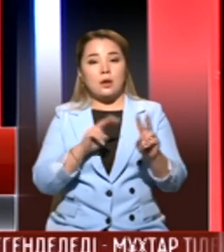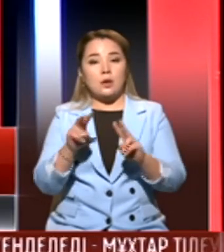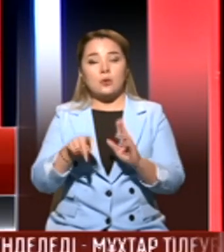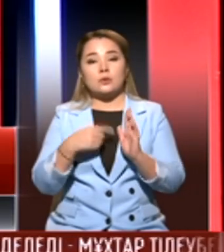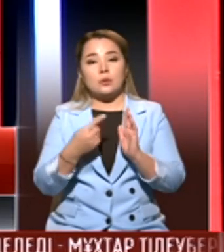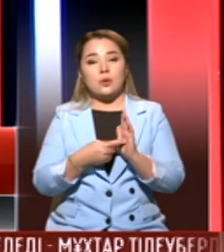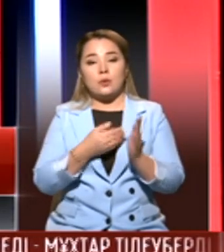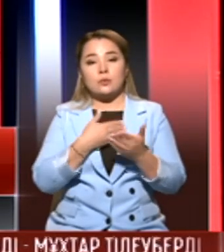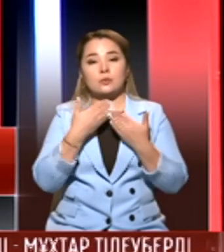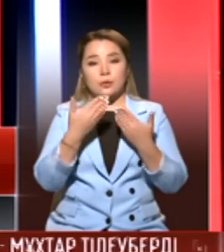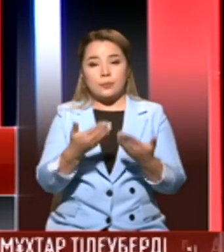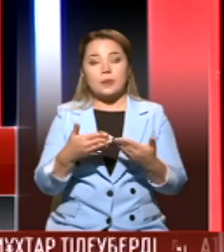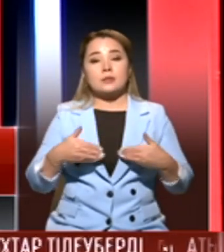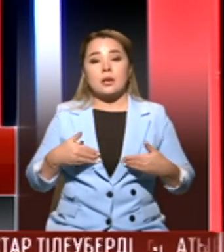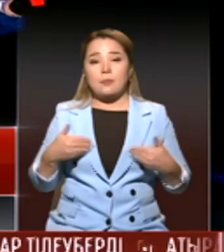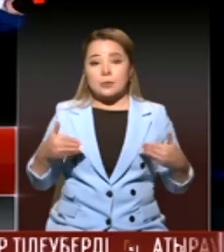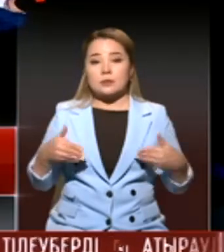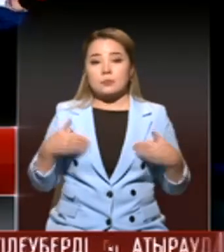қоямын дейді. Сәлеметсіз бе?